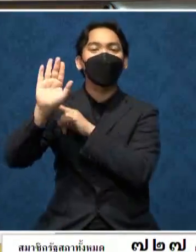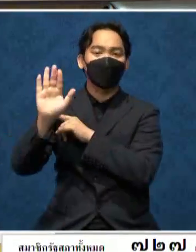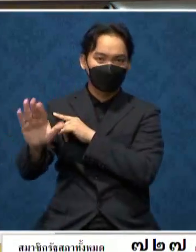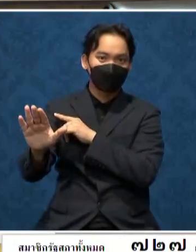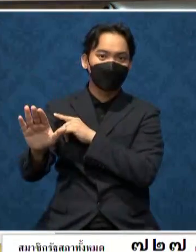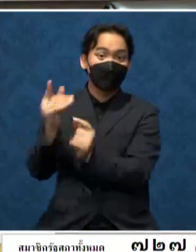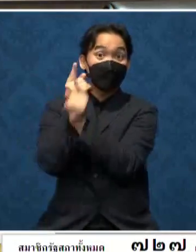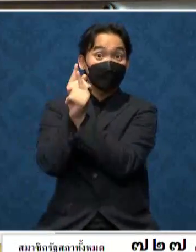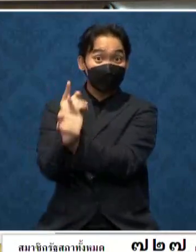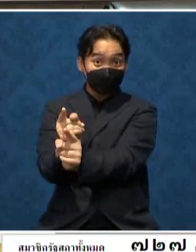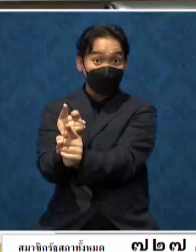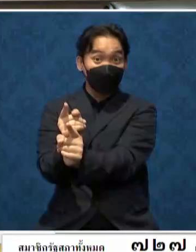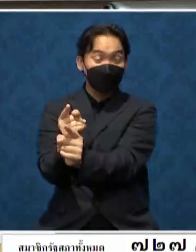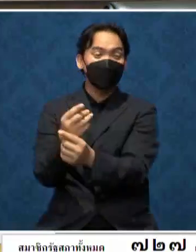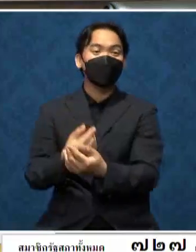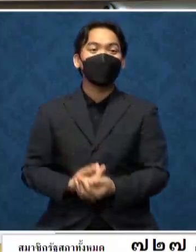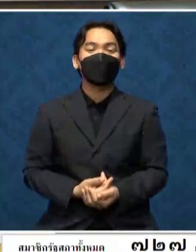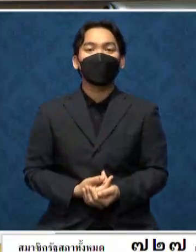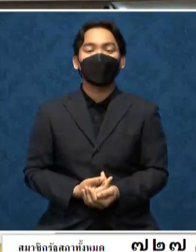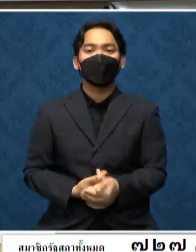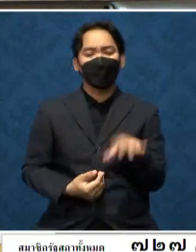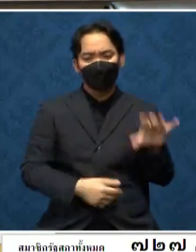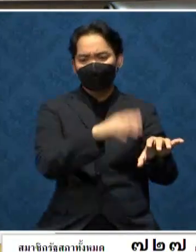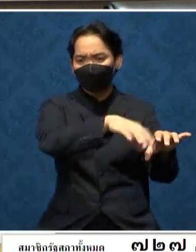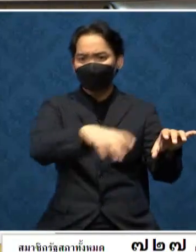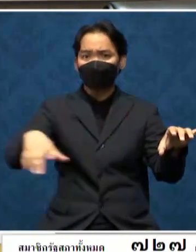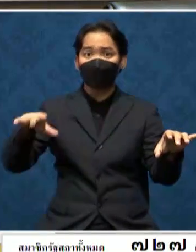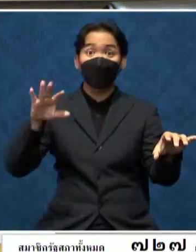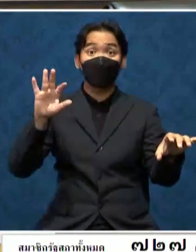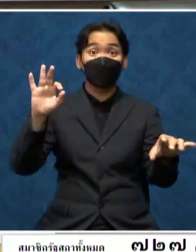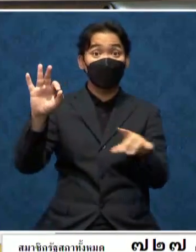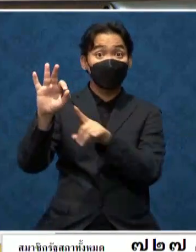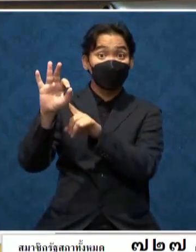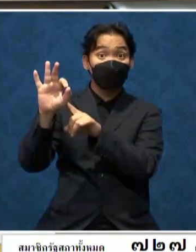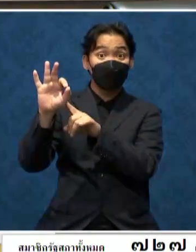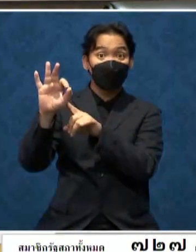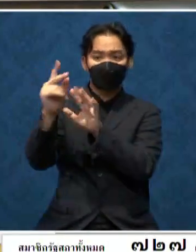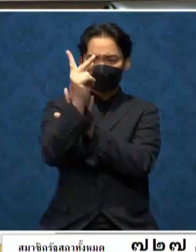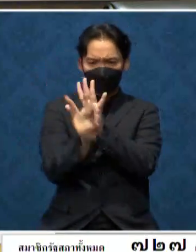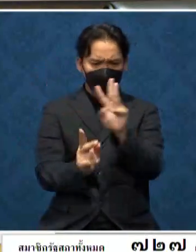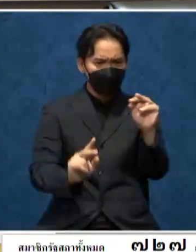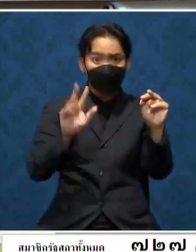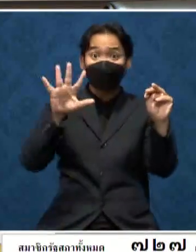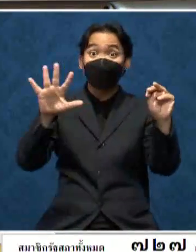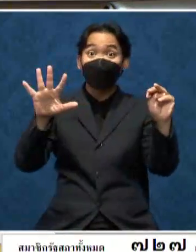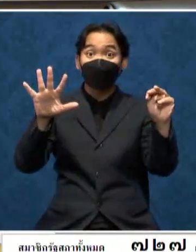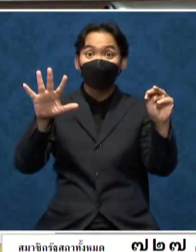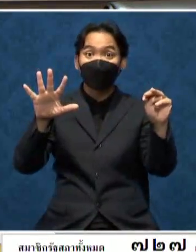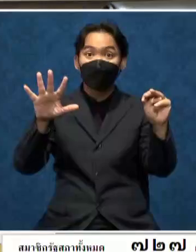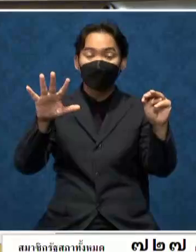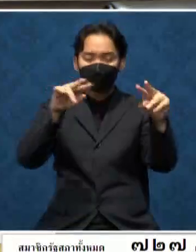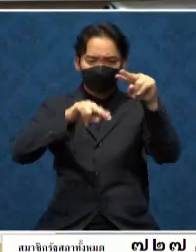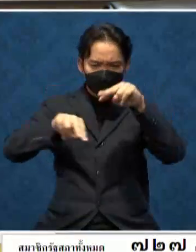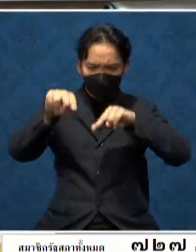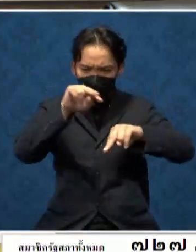ก็คือเค้าบอกให้หน่วยงานในกระบวนการยุติธรรมตามมาตรา 5ตรวจสอบขั้นตอนและระยะ